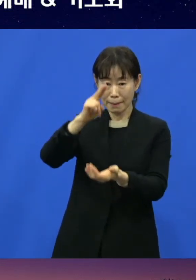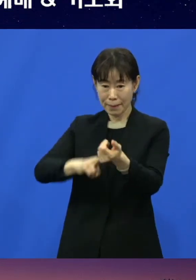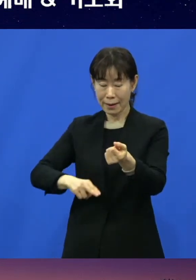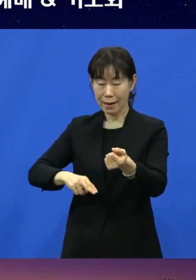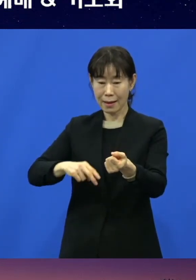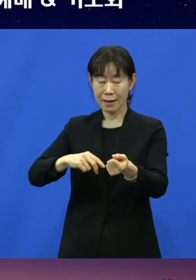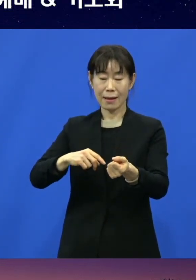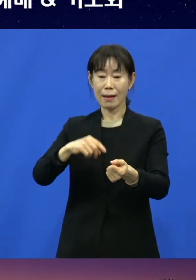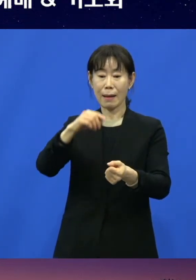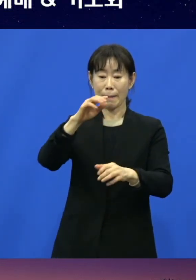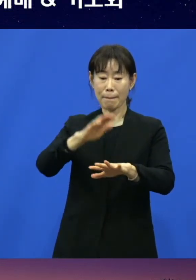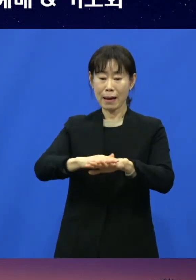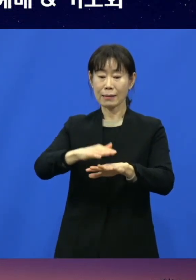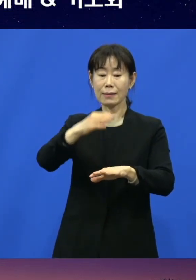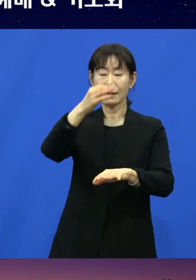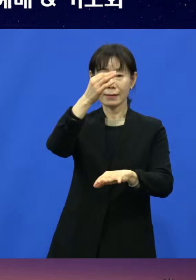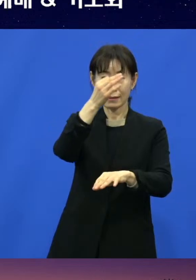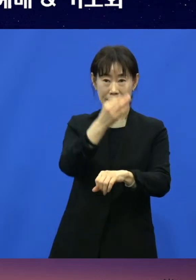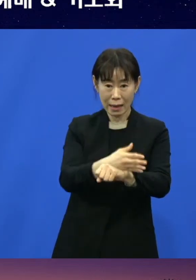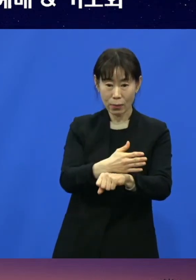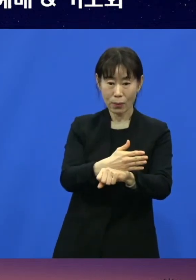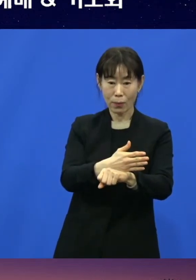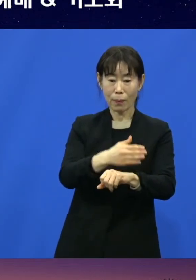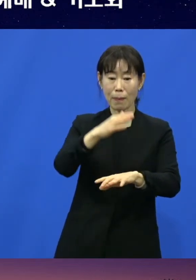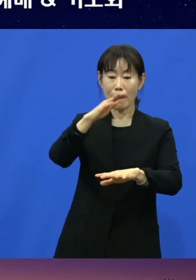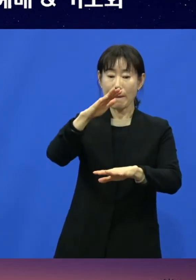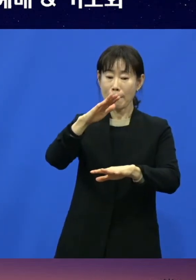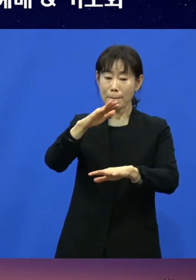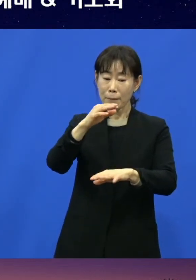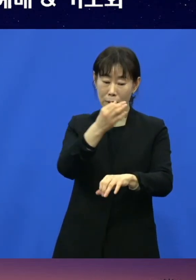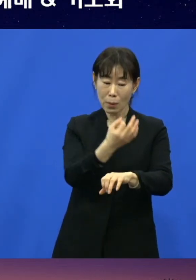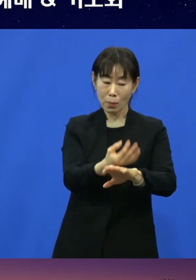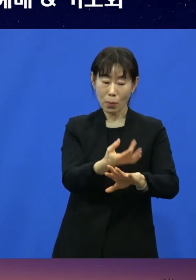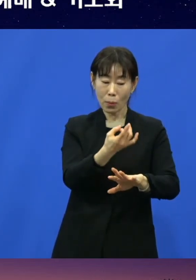않죠. 그 보화로 인하여 기뻐하는 일상을 살아가는 거예요.